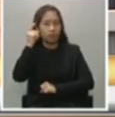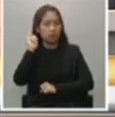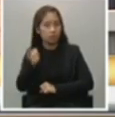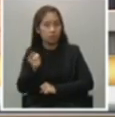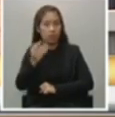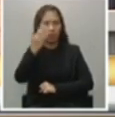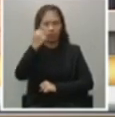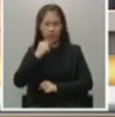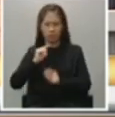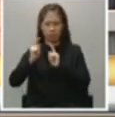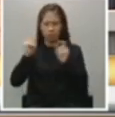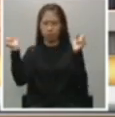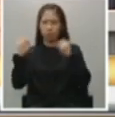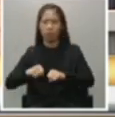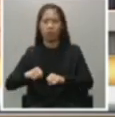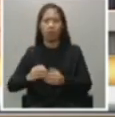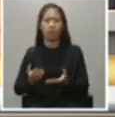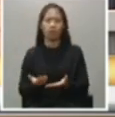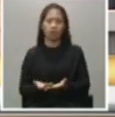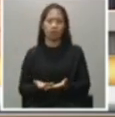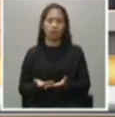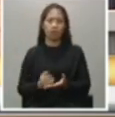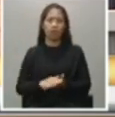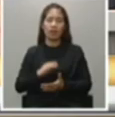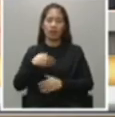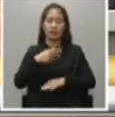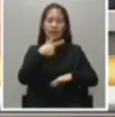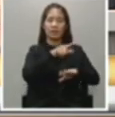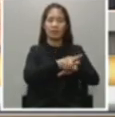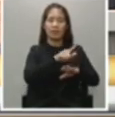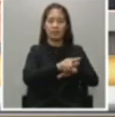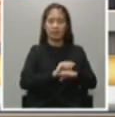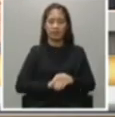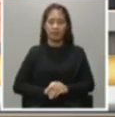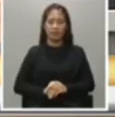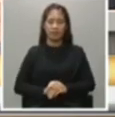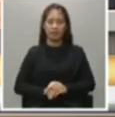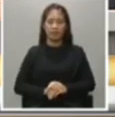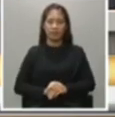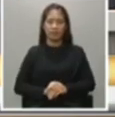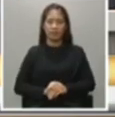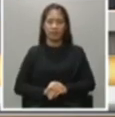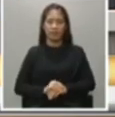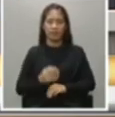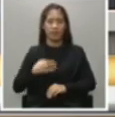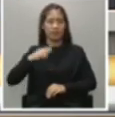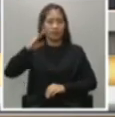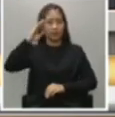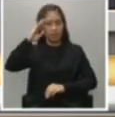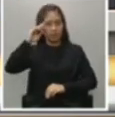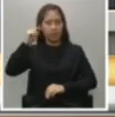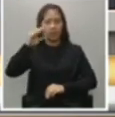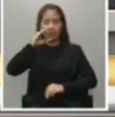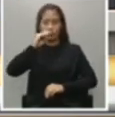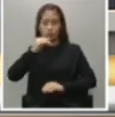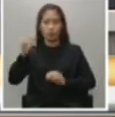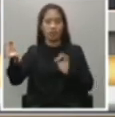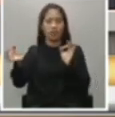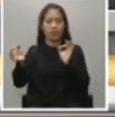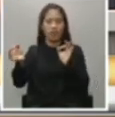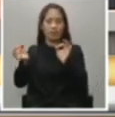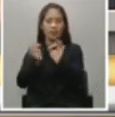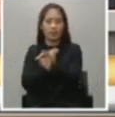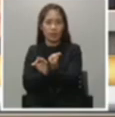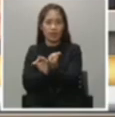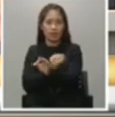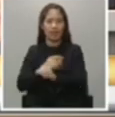ำไมถึงได้ไปตกลงในลักษณะนั้นท่านประธานที่เคารพคะถึงแม้ว่า พลเอกประยุทธ์จะให้ผู้แทนรัฐบาลออกมาให้ข่าว